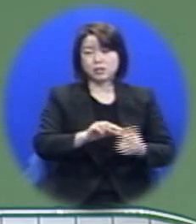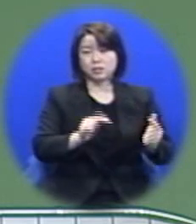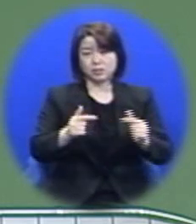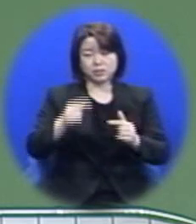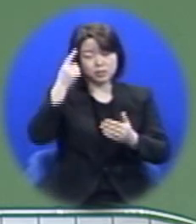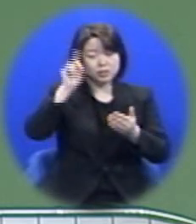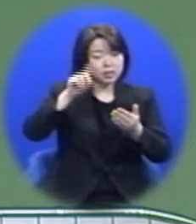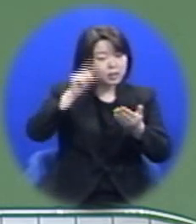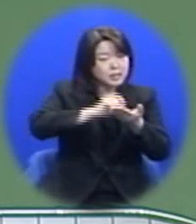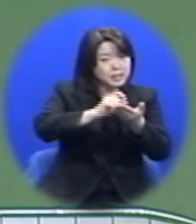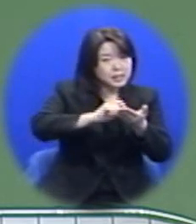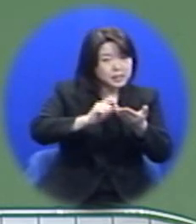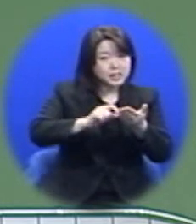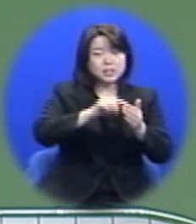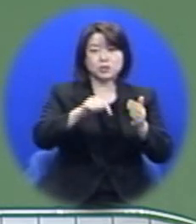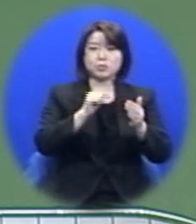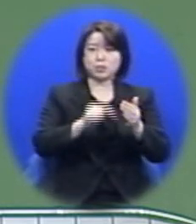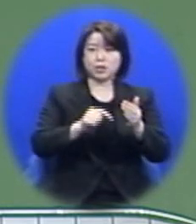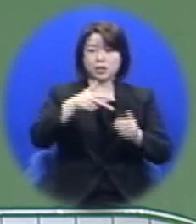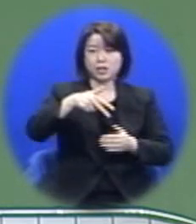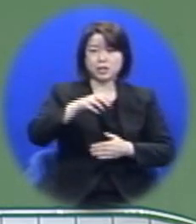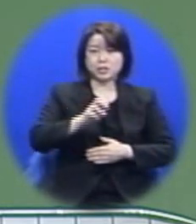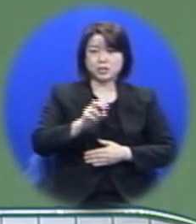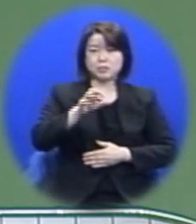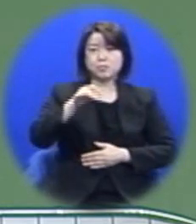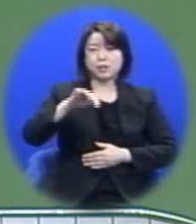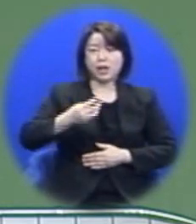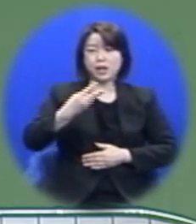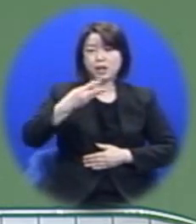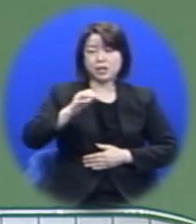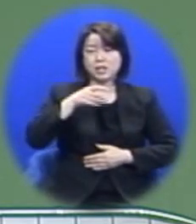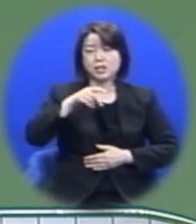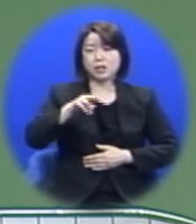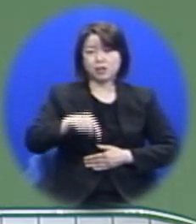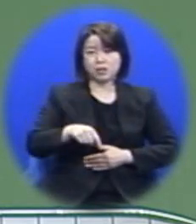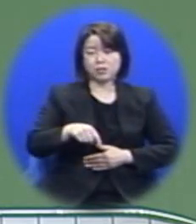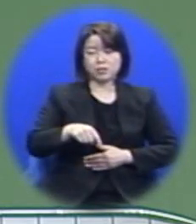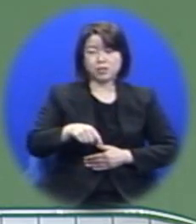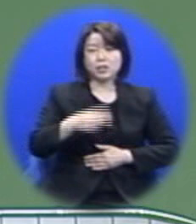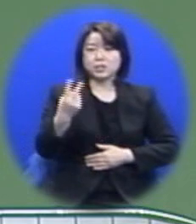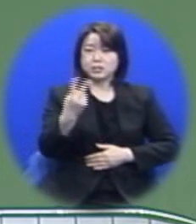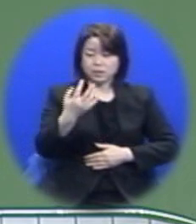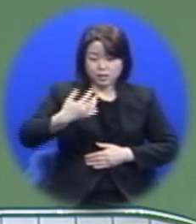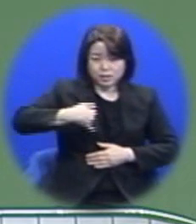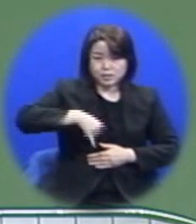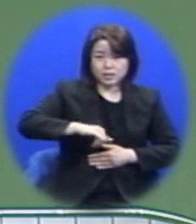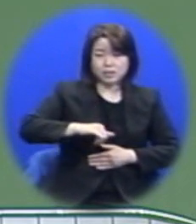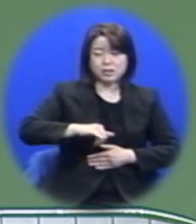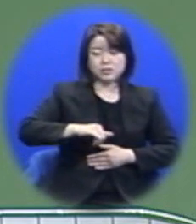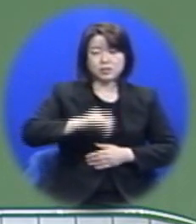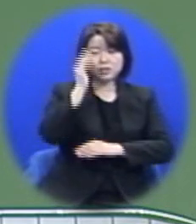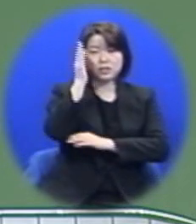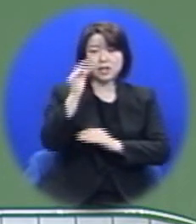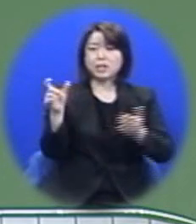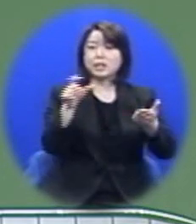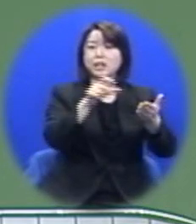속에 바로 이 짐 엘리엇과 엘리자벳과 그 자녀들의 이야기가 나옵니다.